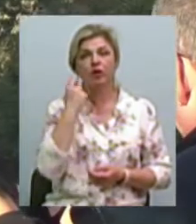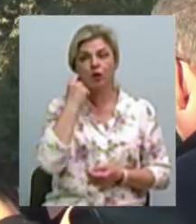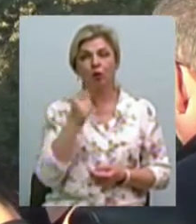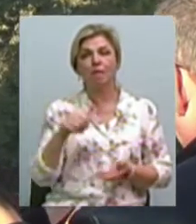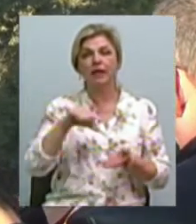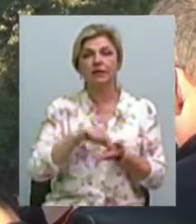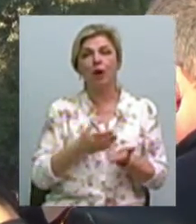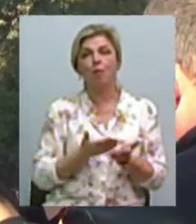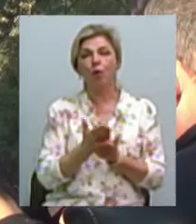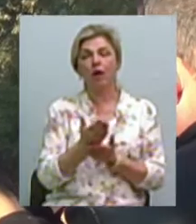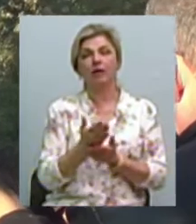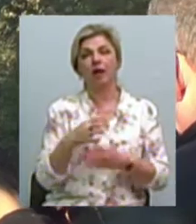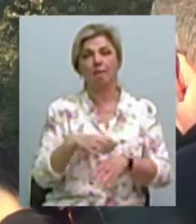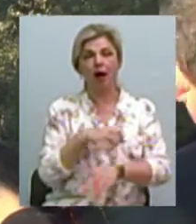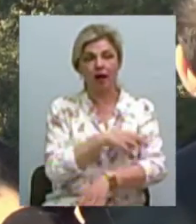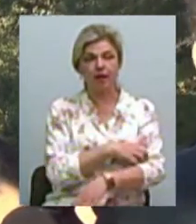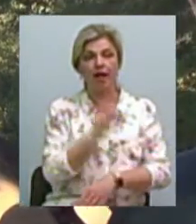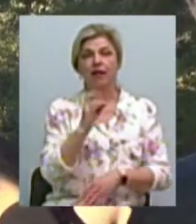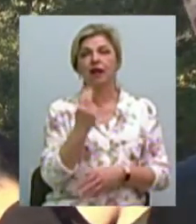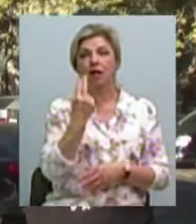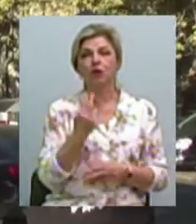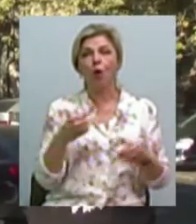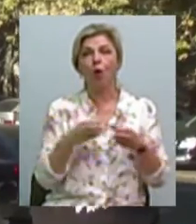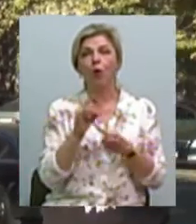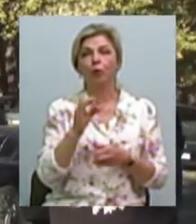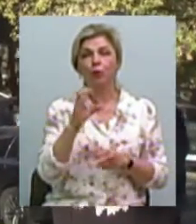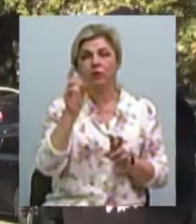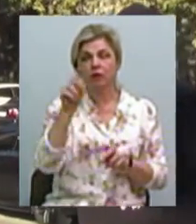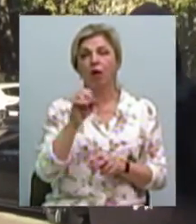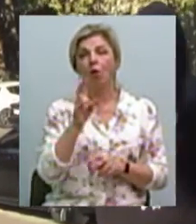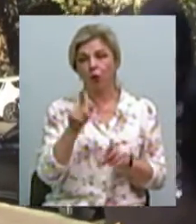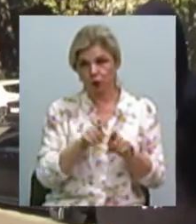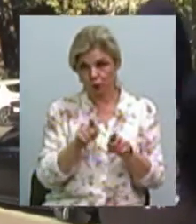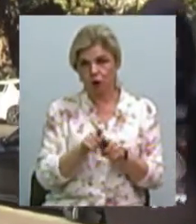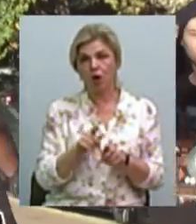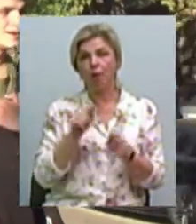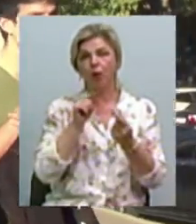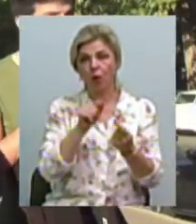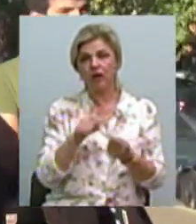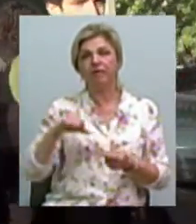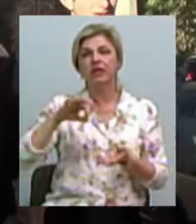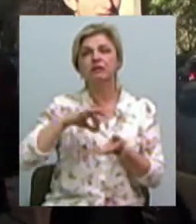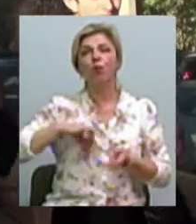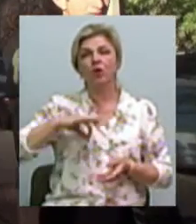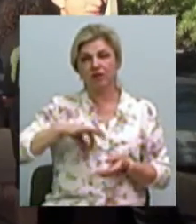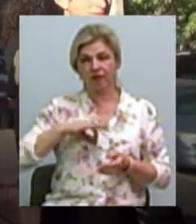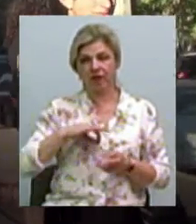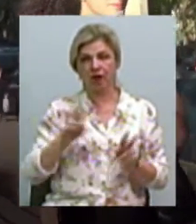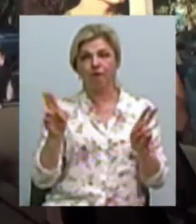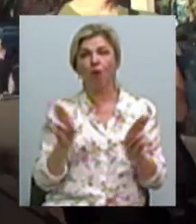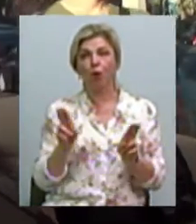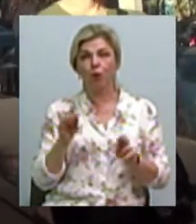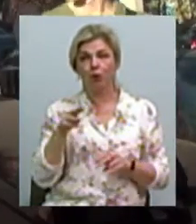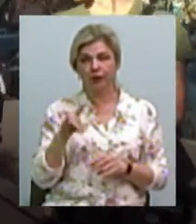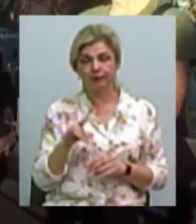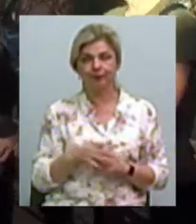партії «Національний корпус». Хлопець також проти використання формули Штайнмаєра. По-перше, це те, що не вказано